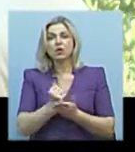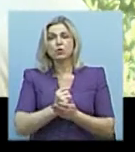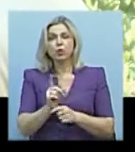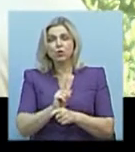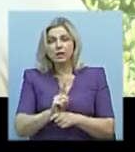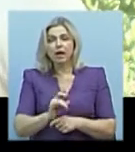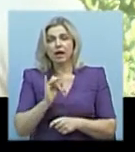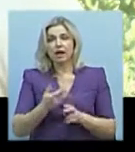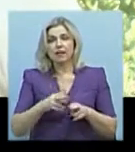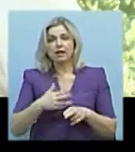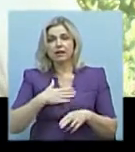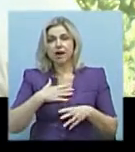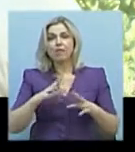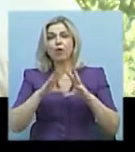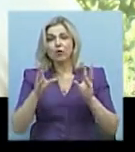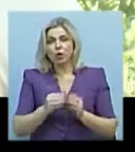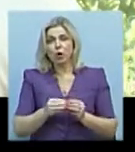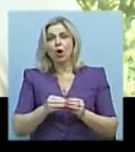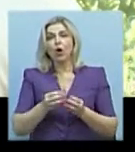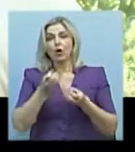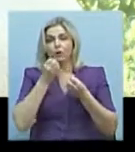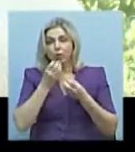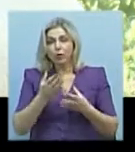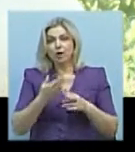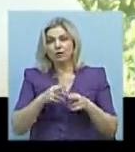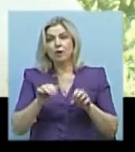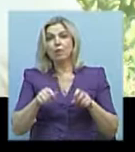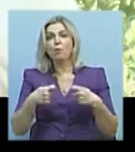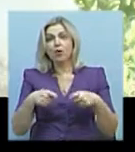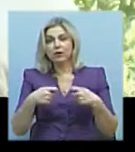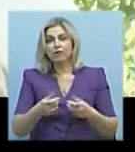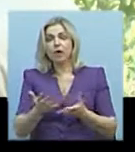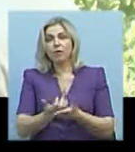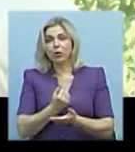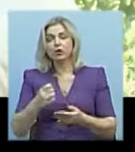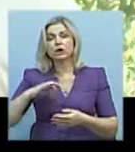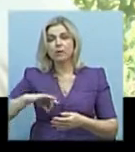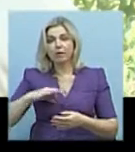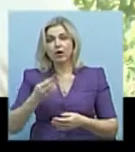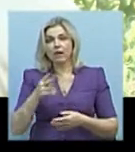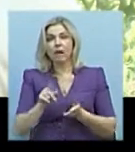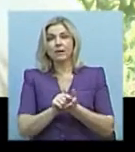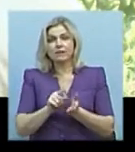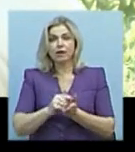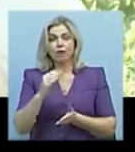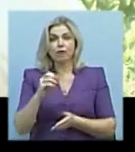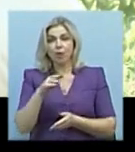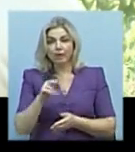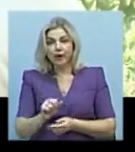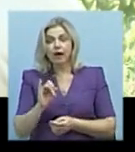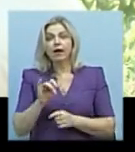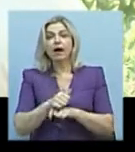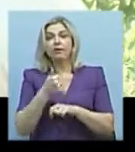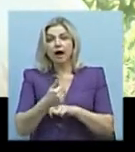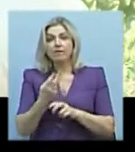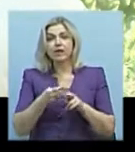це наше загальне добро, його можна продавати, отримувати прибутки для нашого пенсійного фонду, і головне,